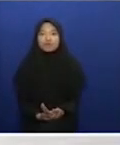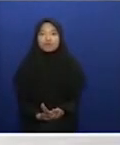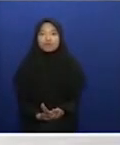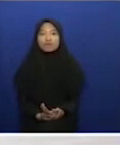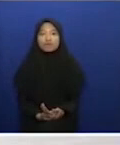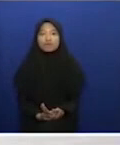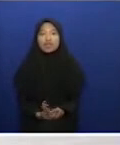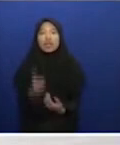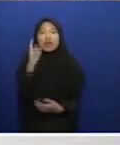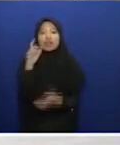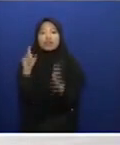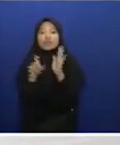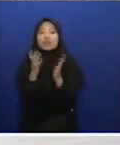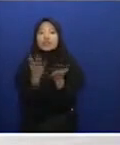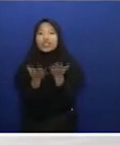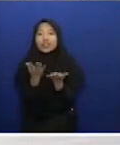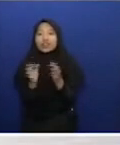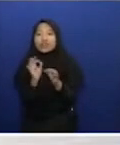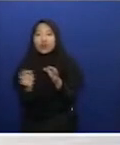menjadi seorang entrepreneur,